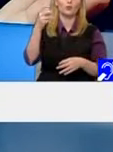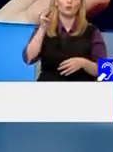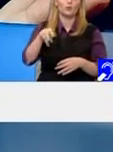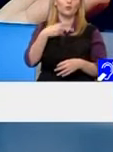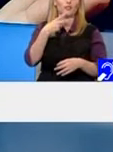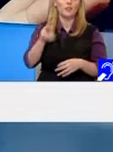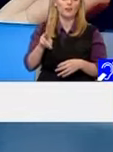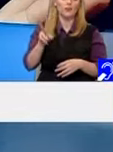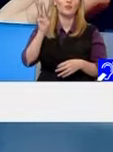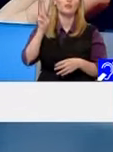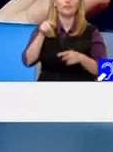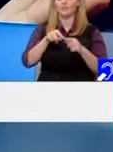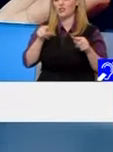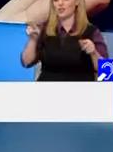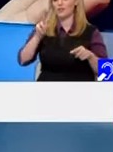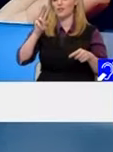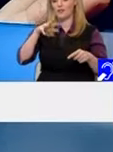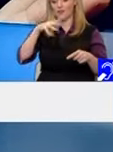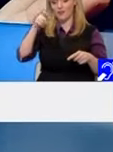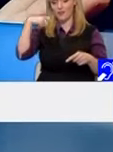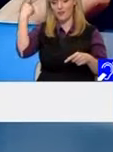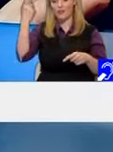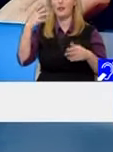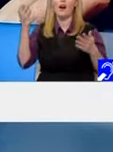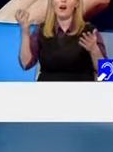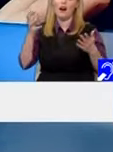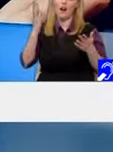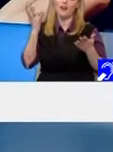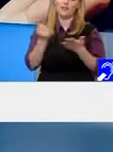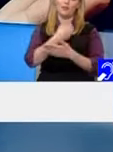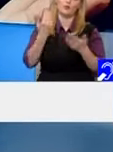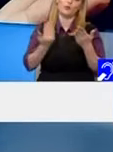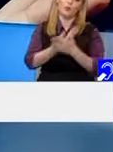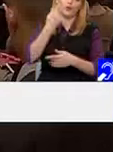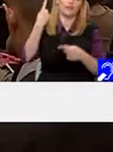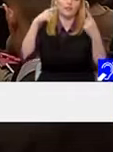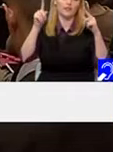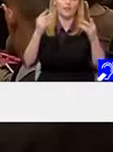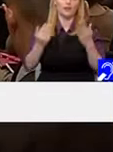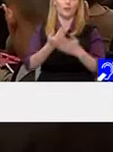fondatorii au speranța că în câțiva ani vor putea susține 10 de idei inovative.